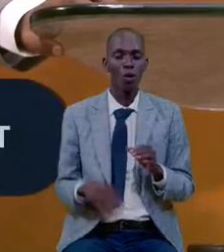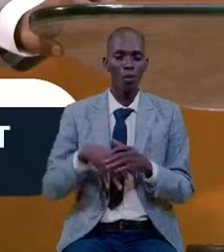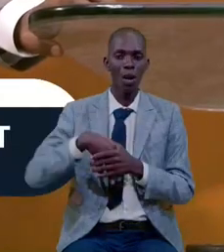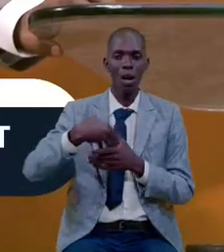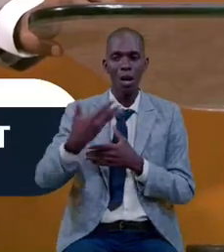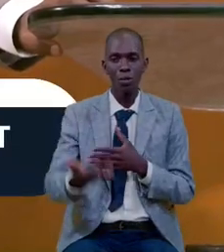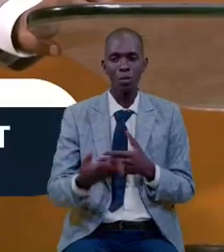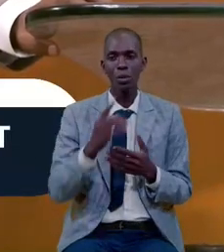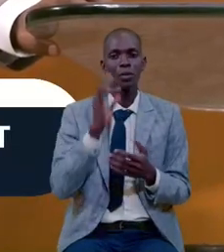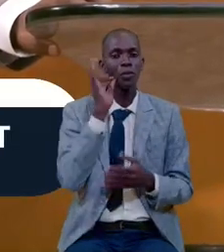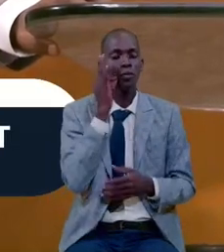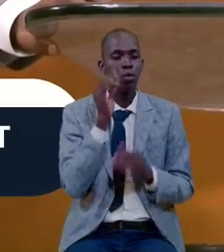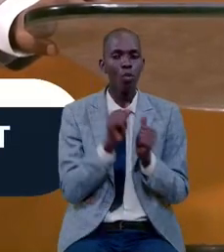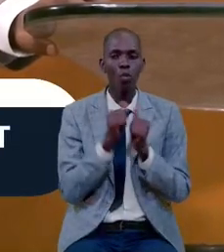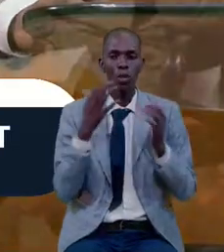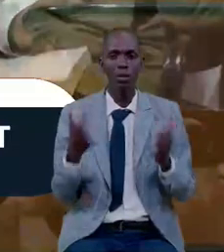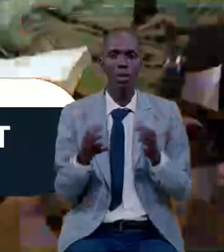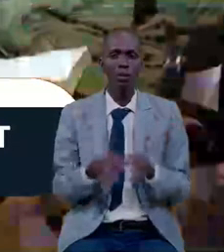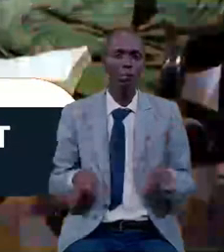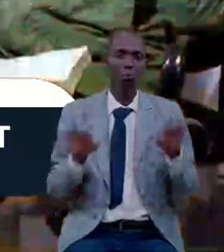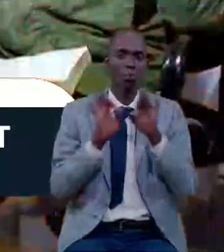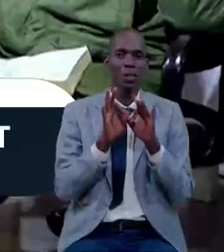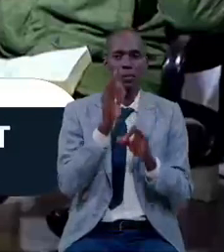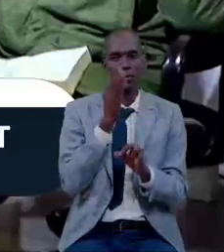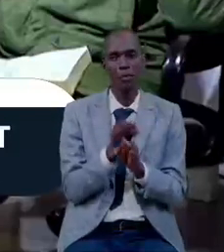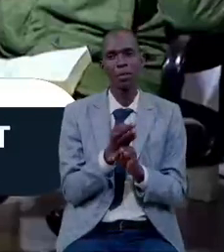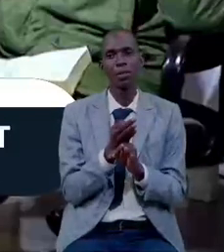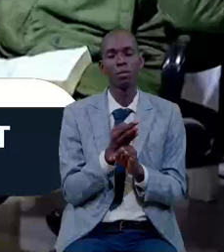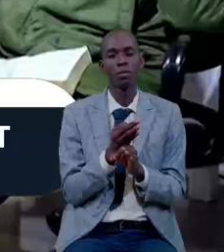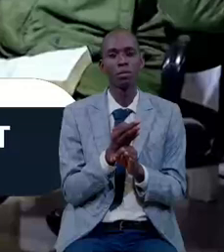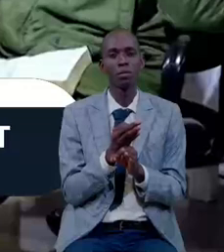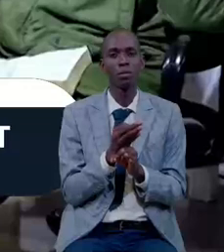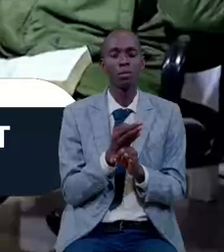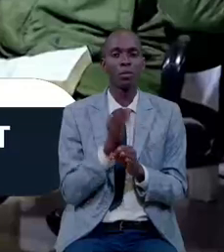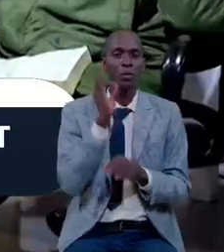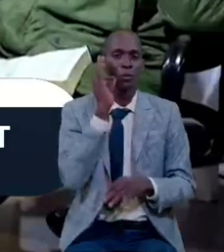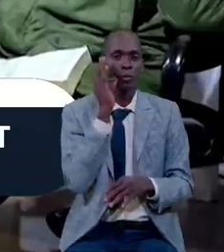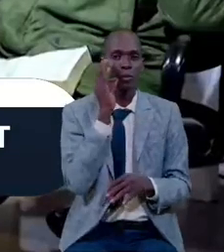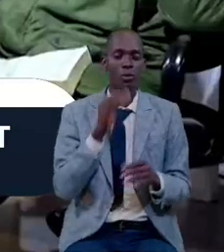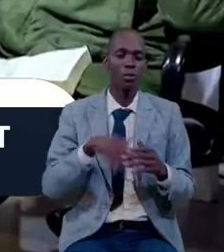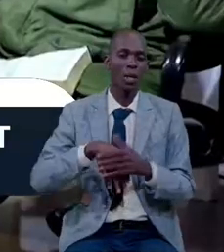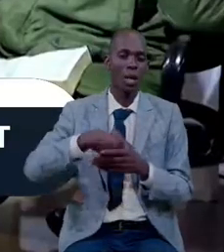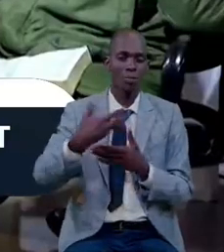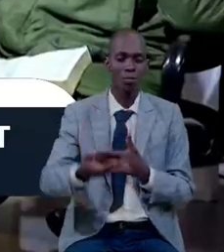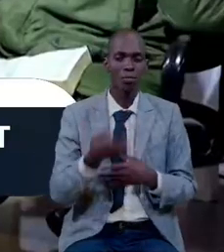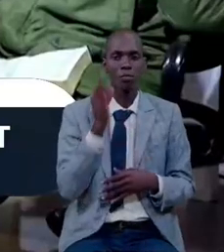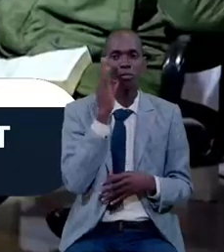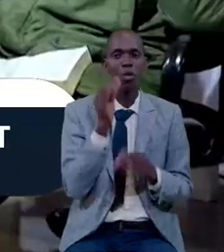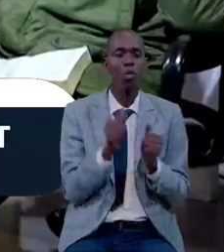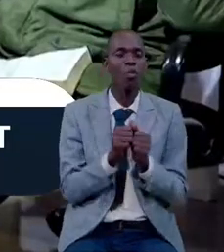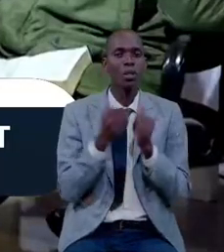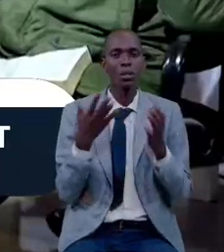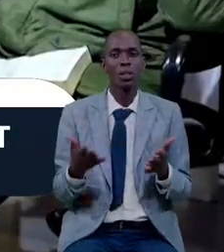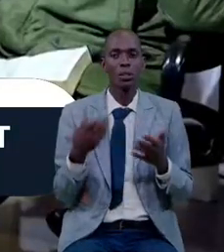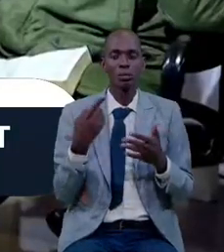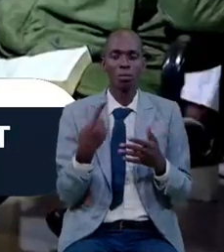extérieurs sans la foi essentielle. Les fruits extérieurs sans la foi